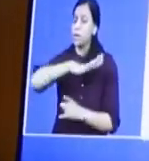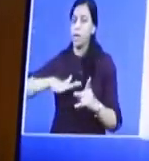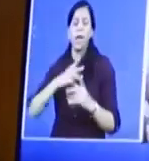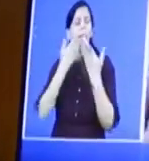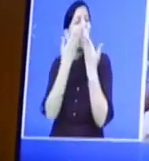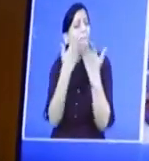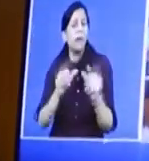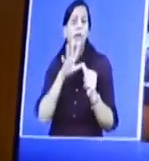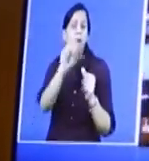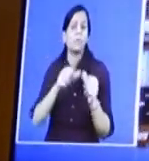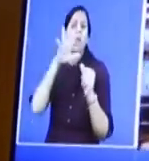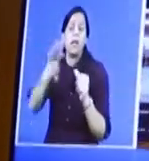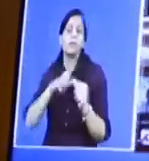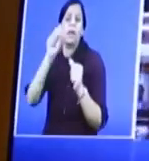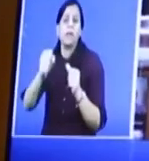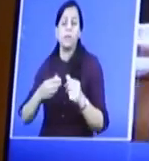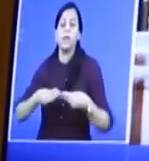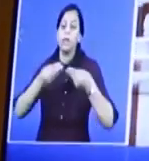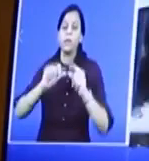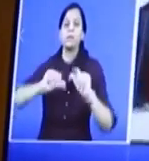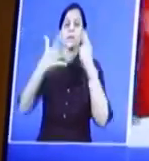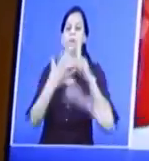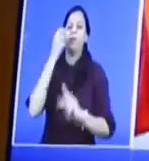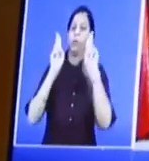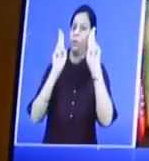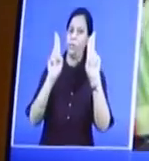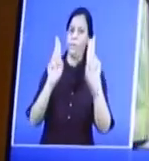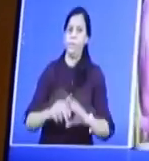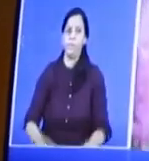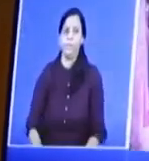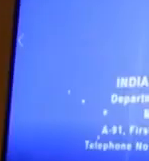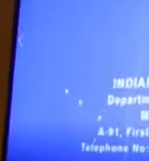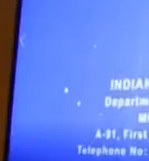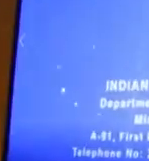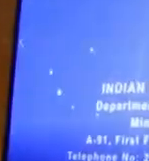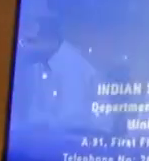एवं सामाजिक वातावरण को सुगम्य बनाने में हम सफल होंगे।